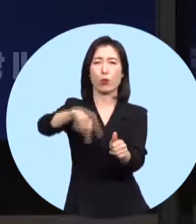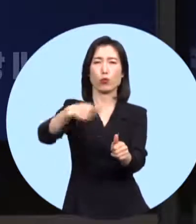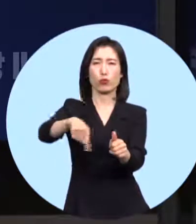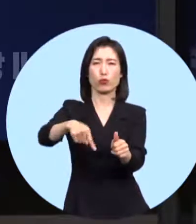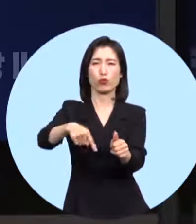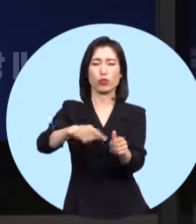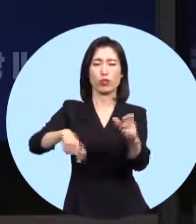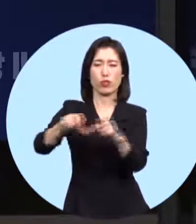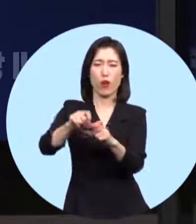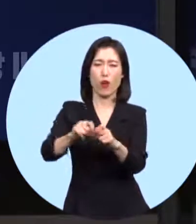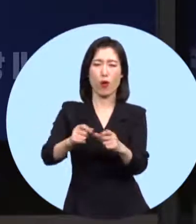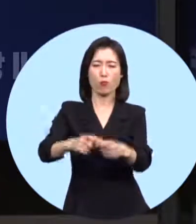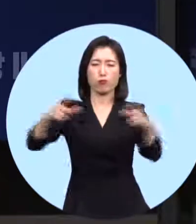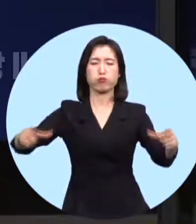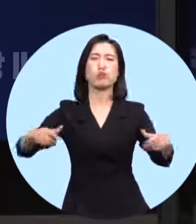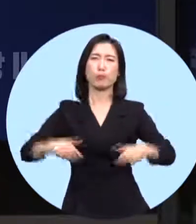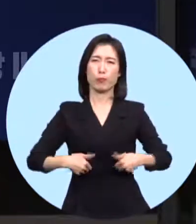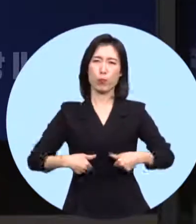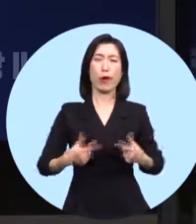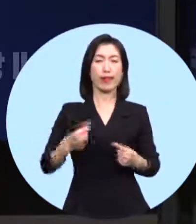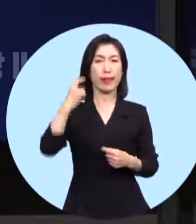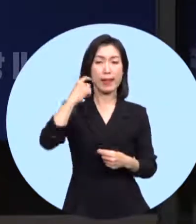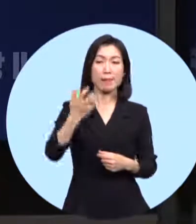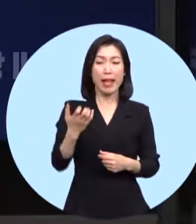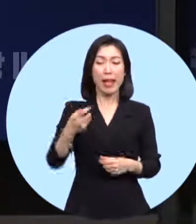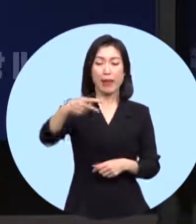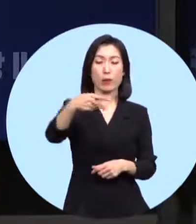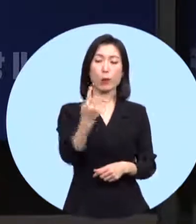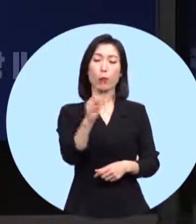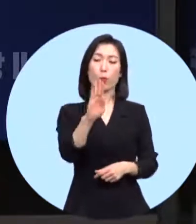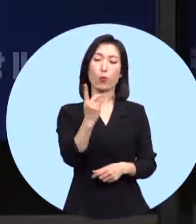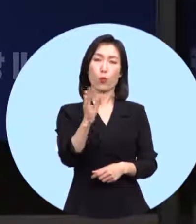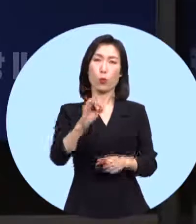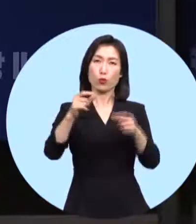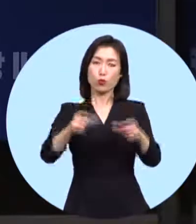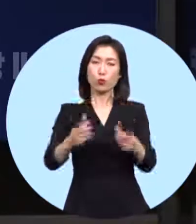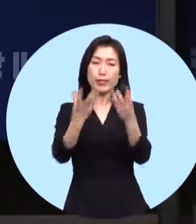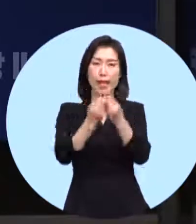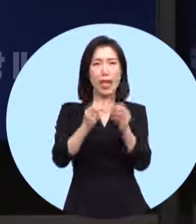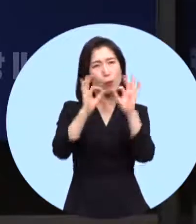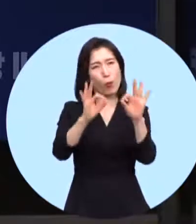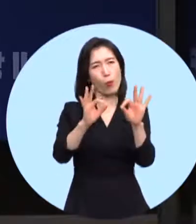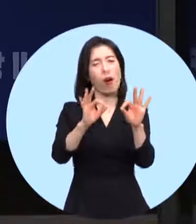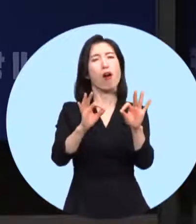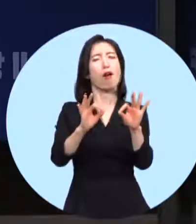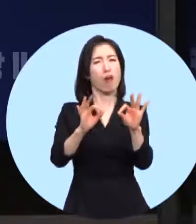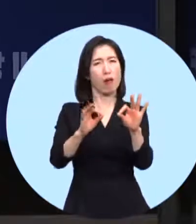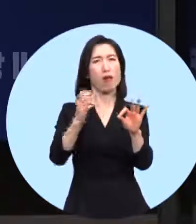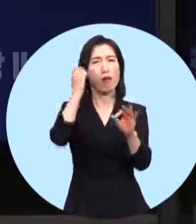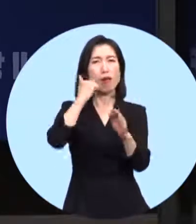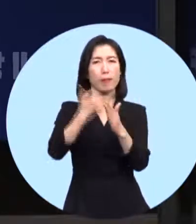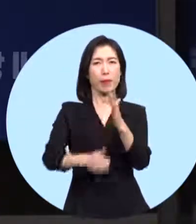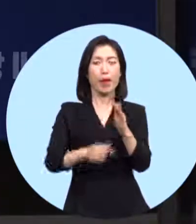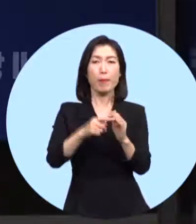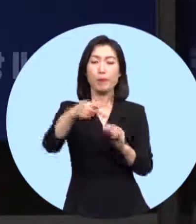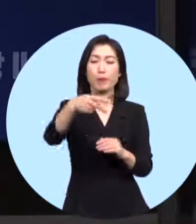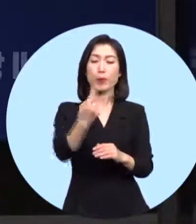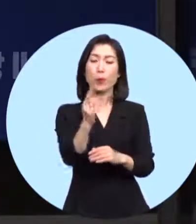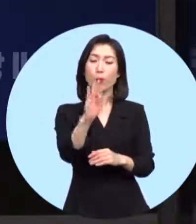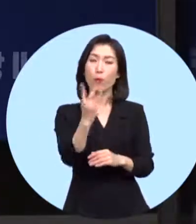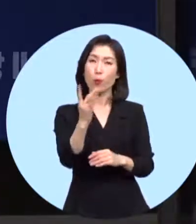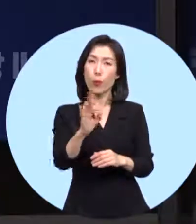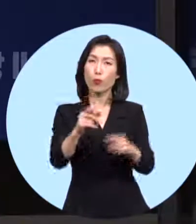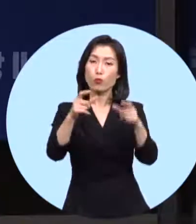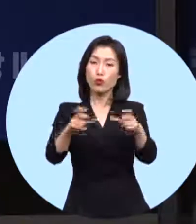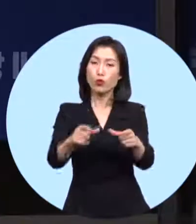더욱 강화될 필요가 있다고 봅니다. 아까 도봉구 사례 들으면서 굉장히 인상적이었는데요. 도봉구의 경험이 제 생각에는